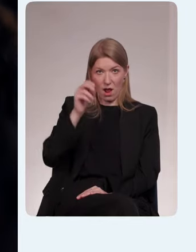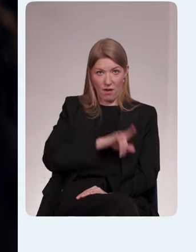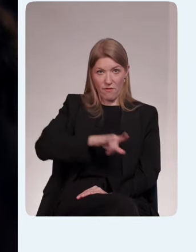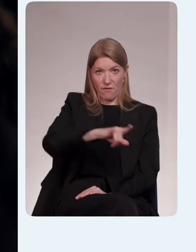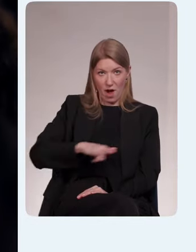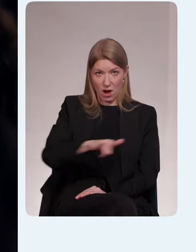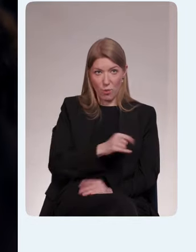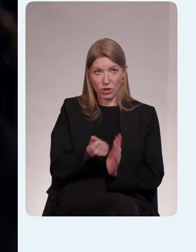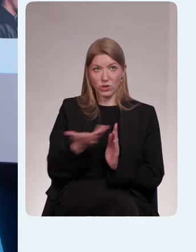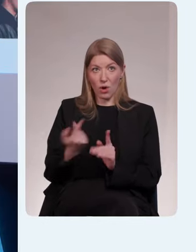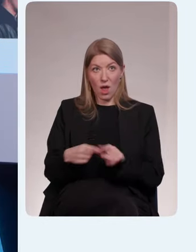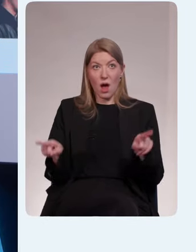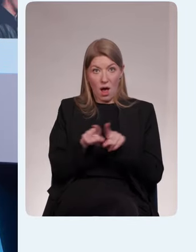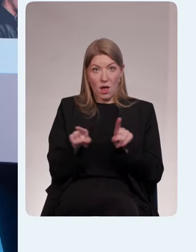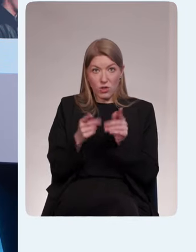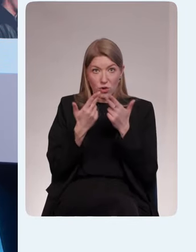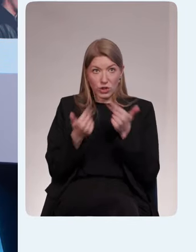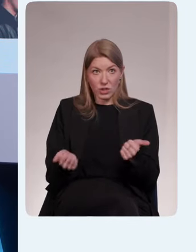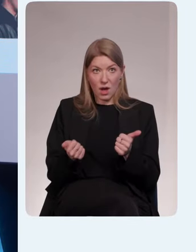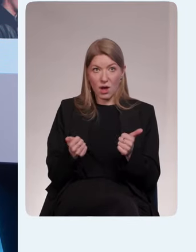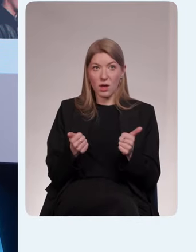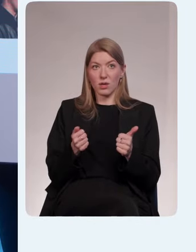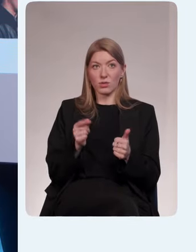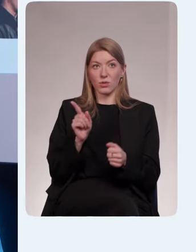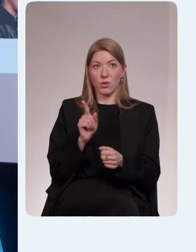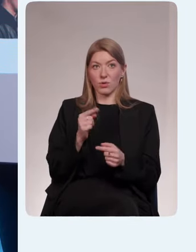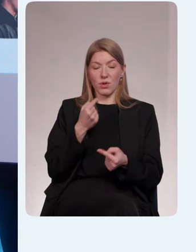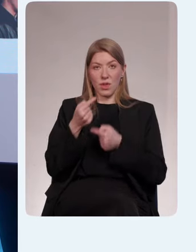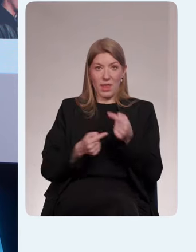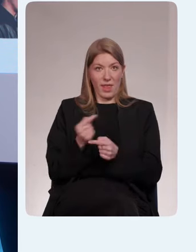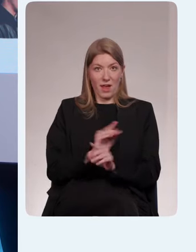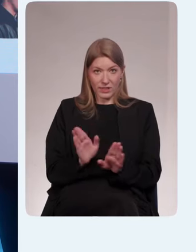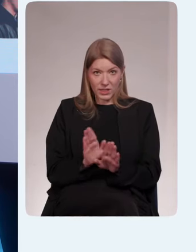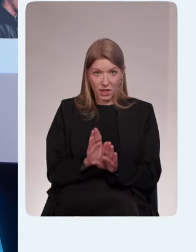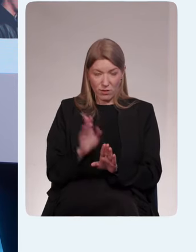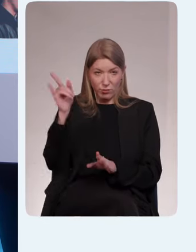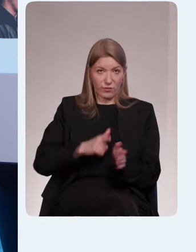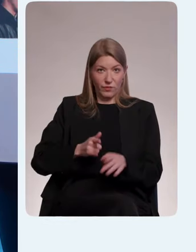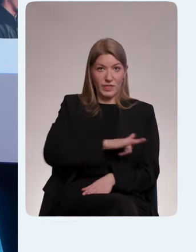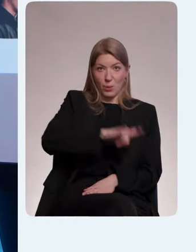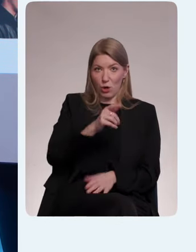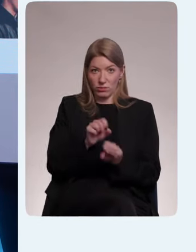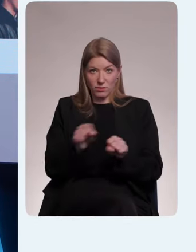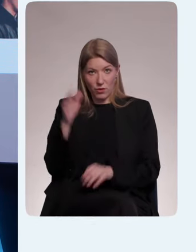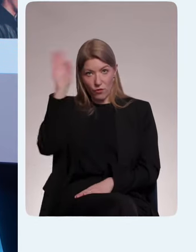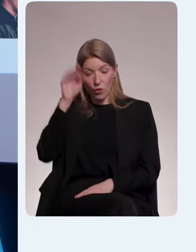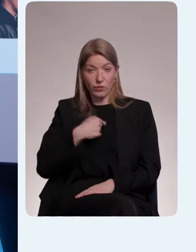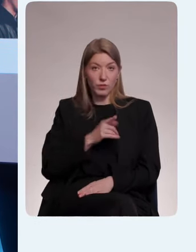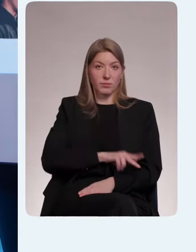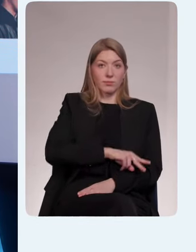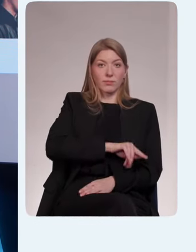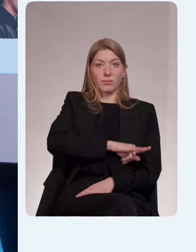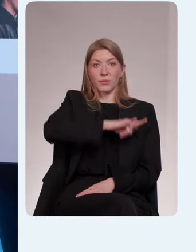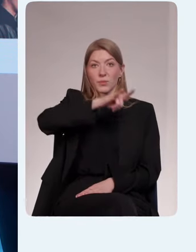Я тоже, да, но не в 4 утра. Летела на кинофестиваль в Самару после Пасхи.